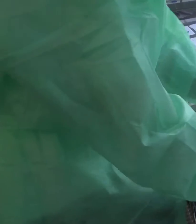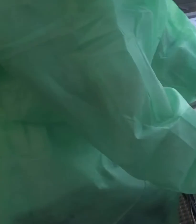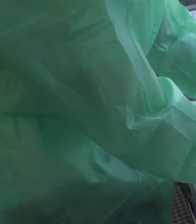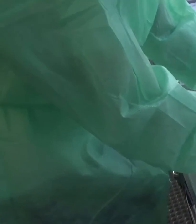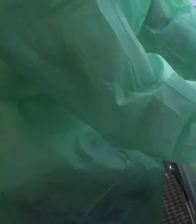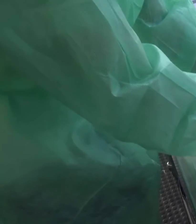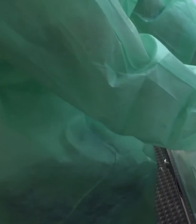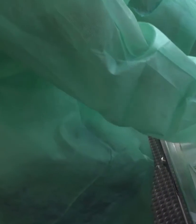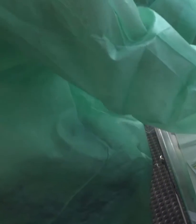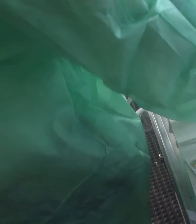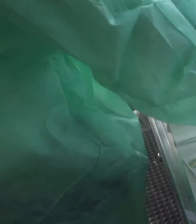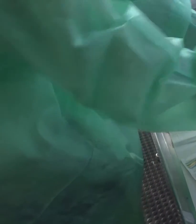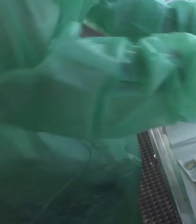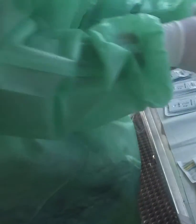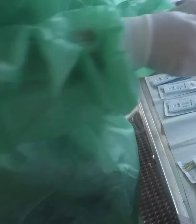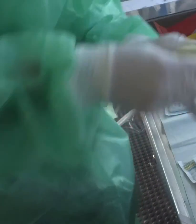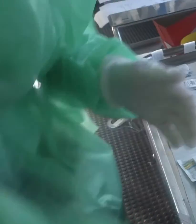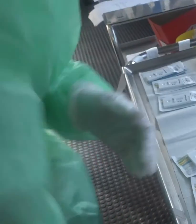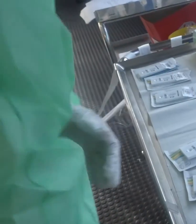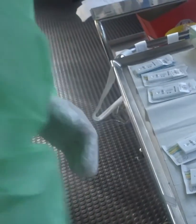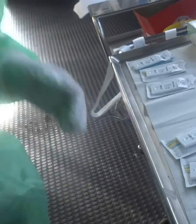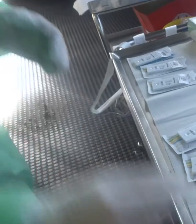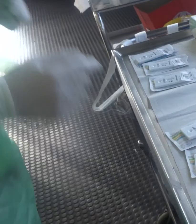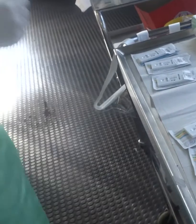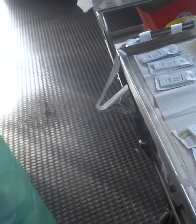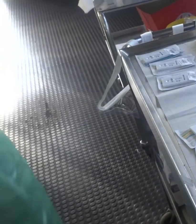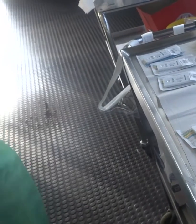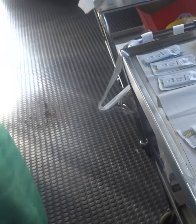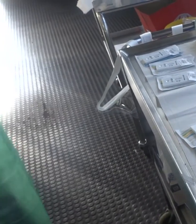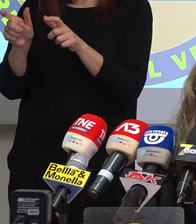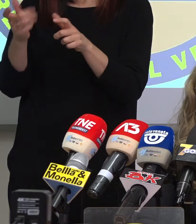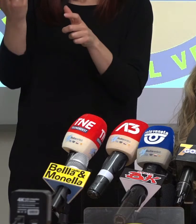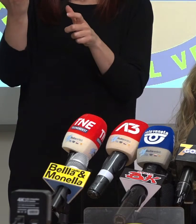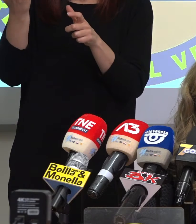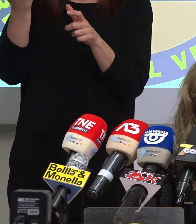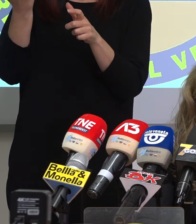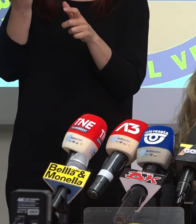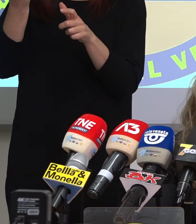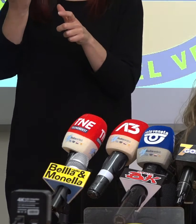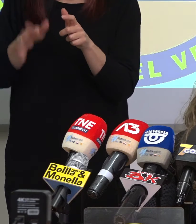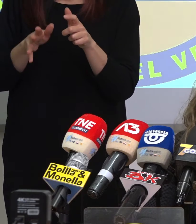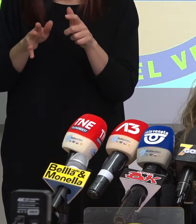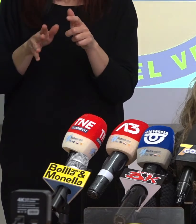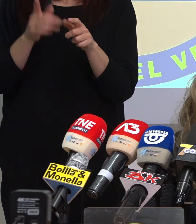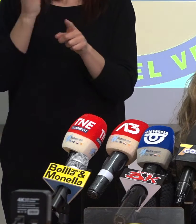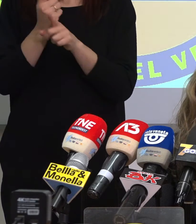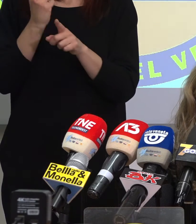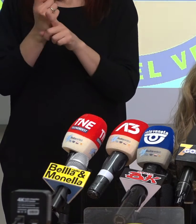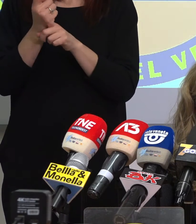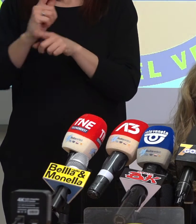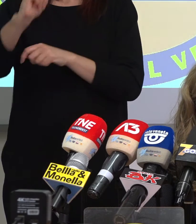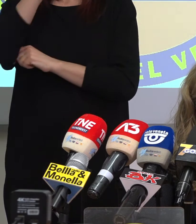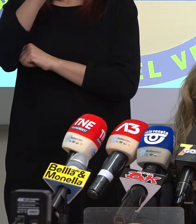di tutti i soggetti che sono stati a contatto con il caso, di tutte le persone che sono state a contatto con il caso, va fatto